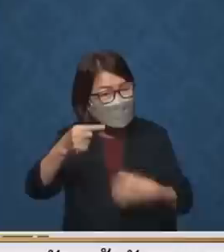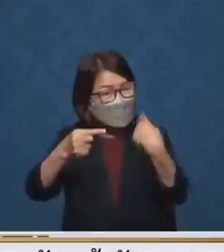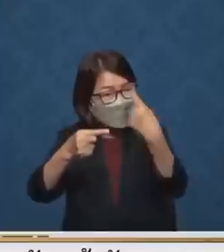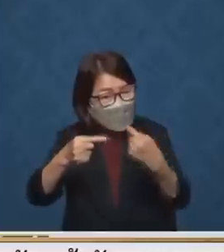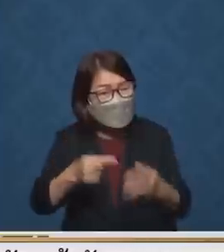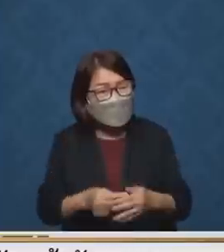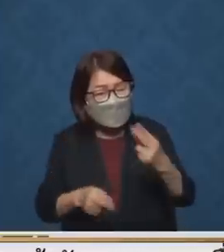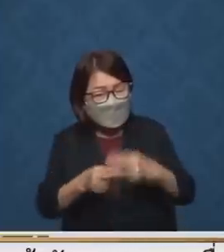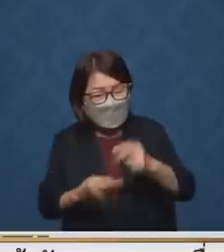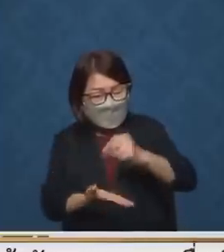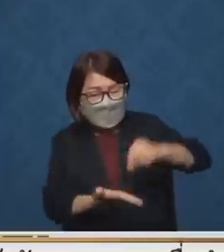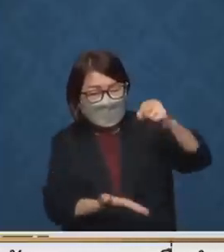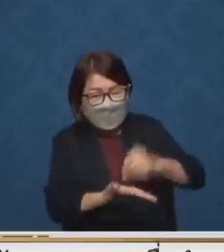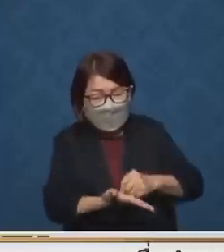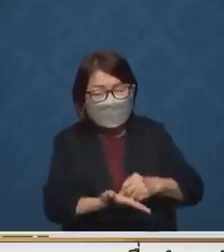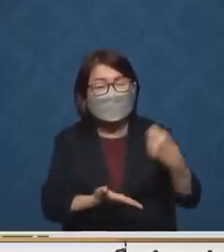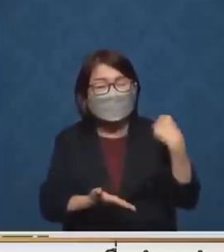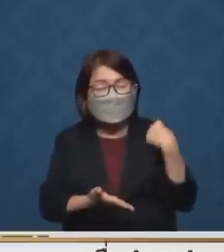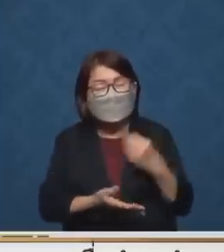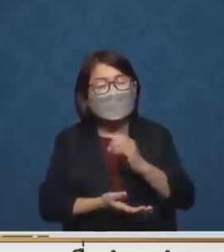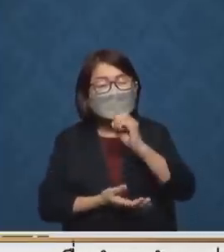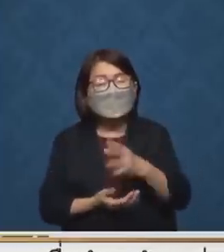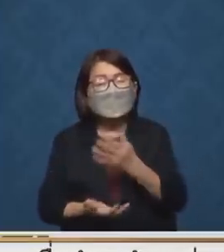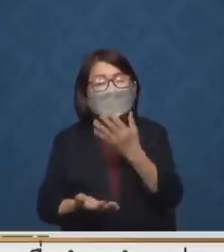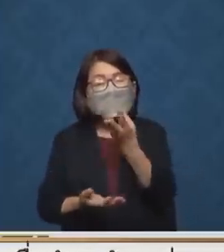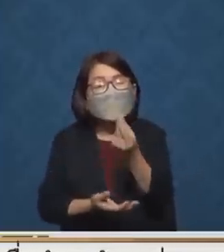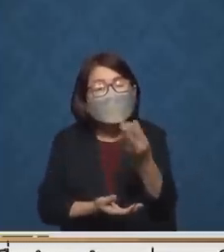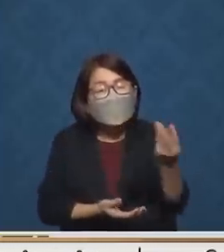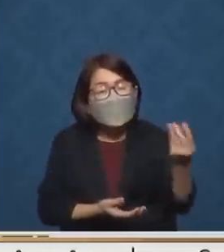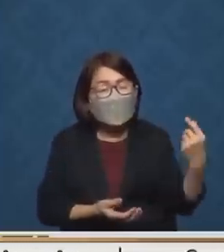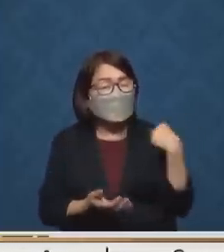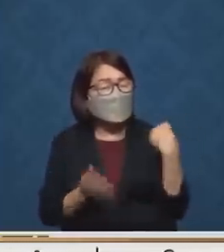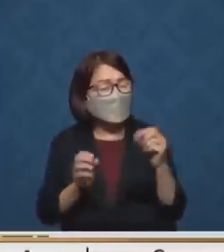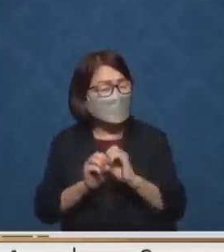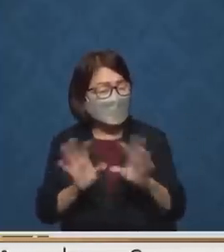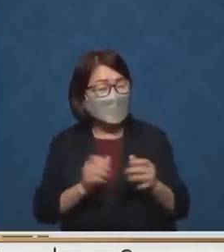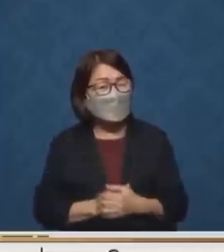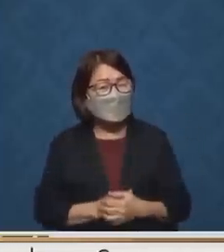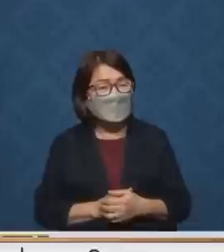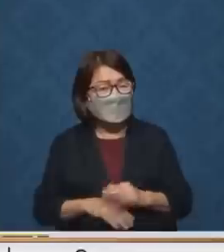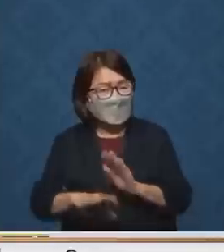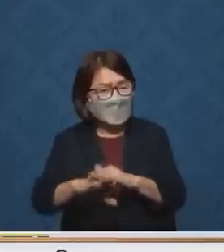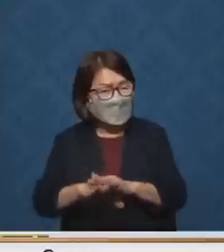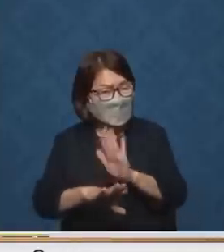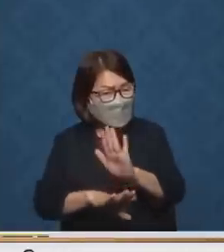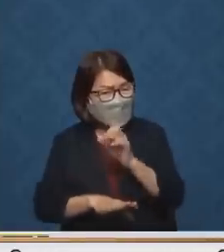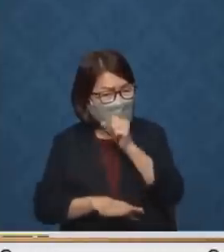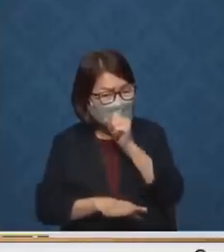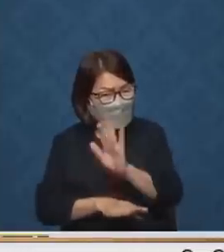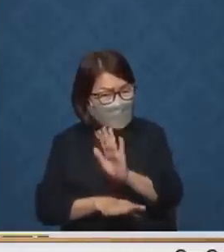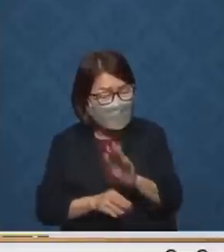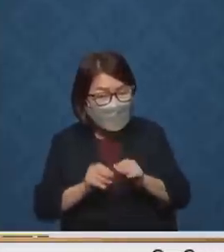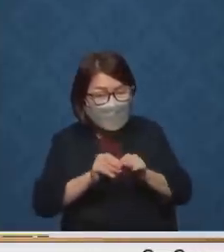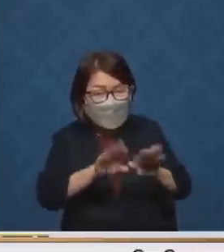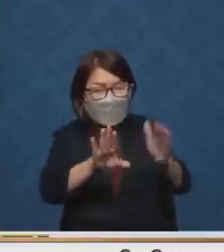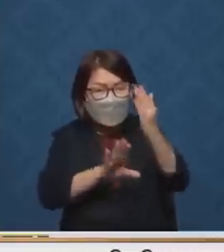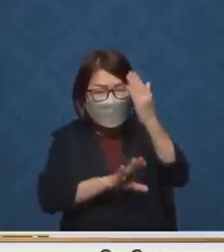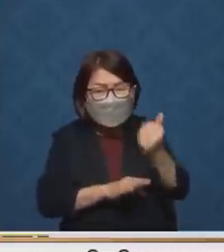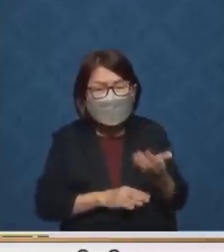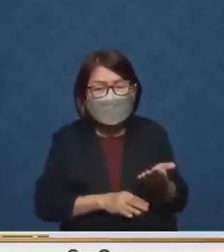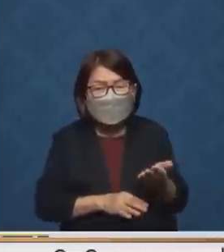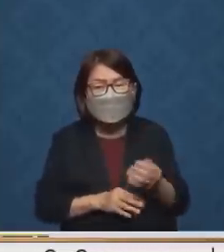การเซนรายientesการบอกวาเท่าไ่ ยัไงนี่ห้ามกยัไครัผใ้บครขรรชาปลอยอหด มาทั้งกระบุง